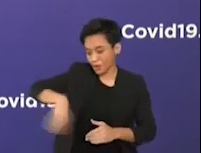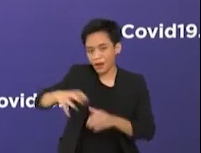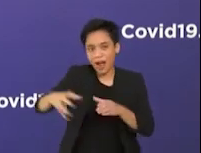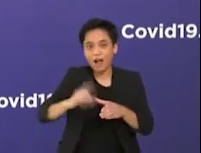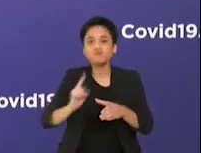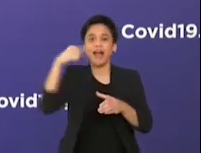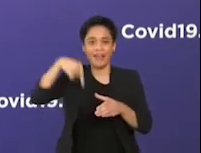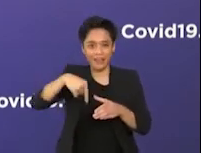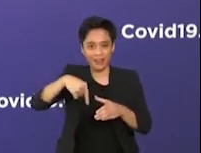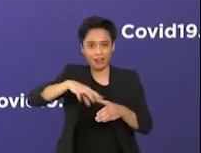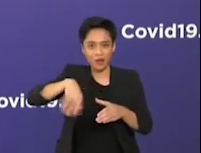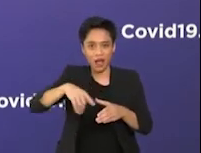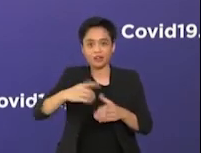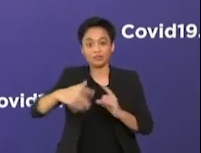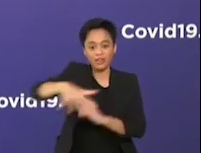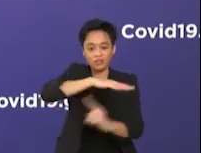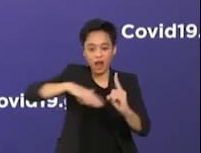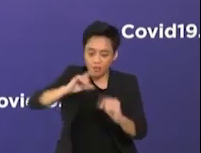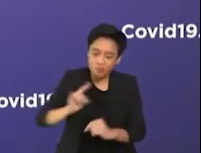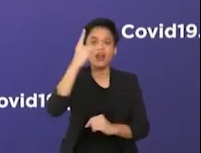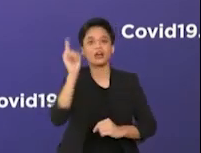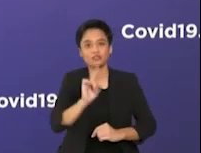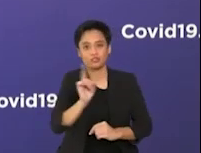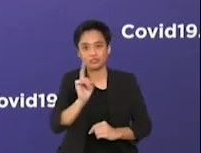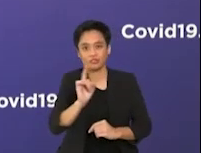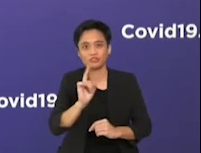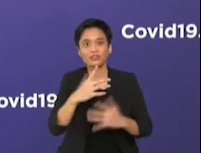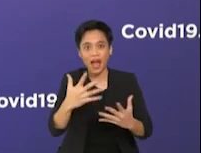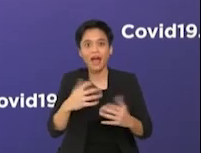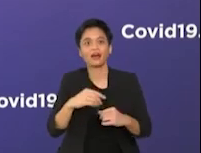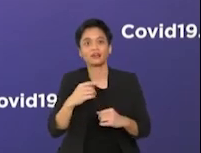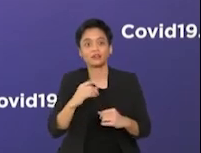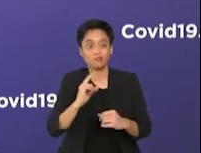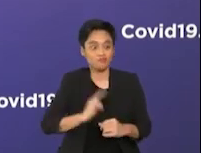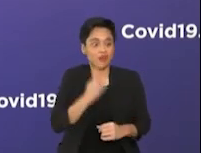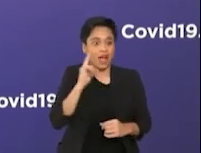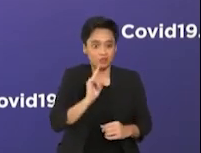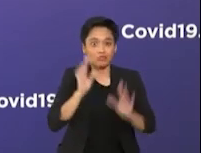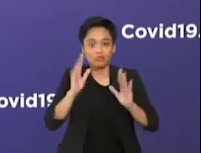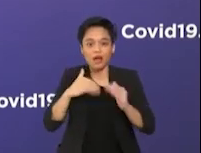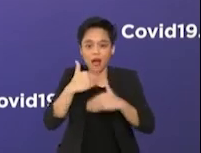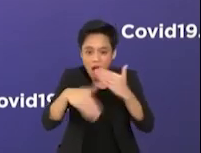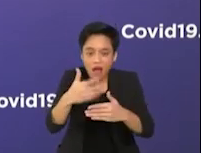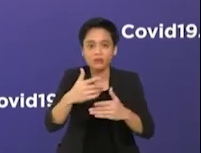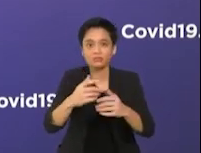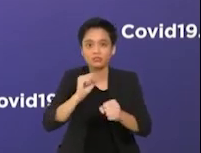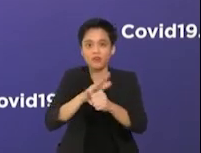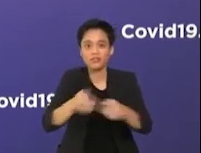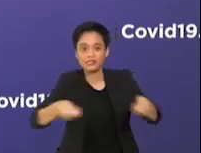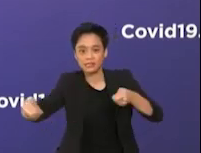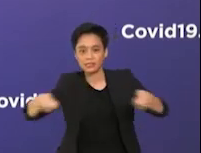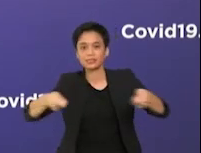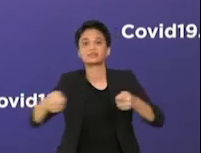dan kita awali dari lingkungan kita hanya ini yang bisa kita lakukan di dalam kaitan dengan pengendalian copy bulan